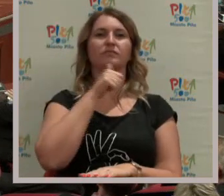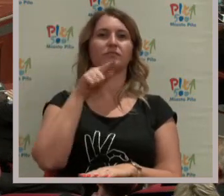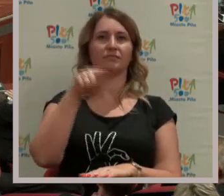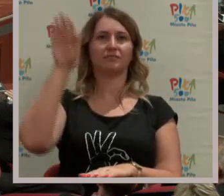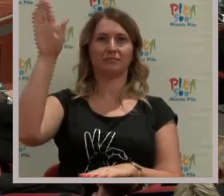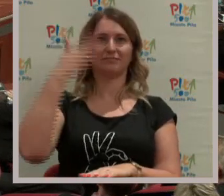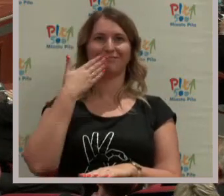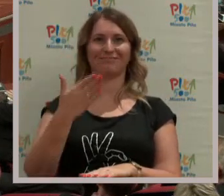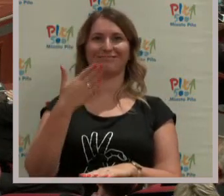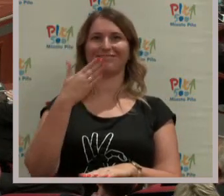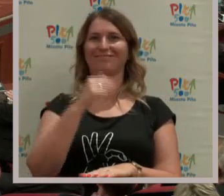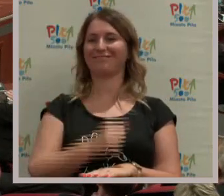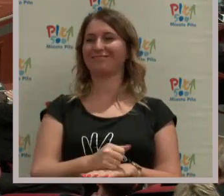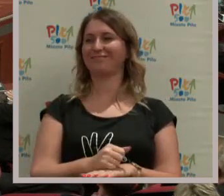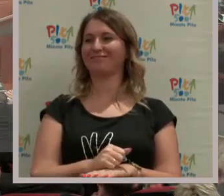dziękuję